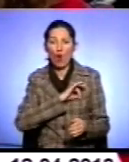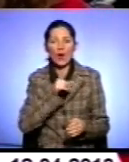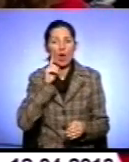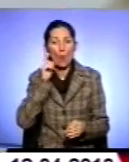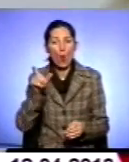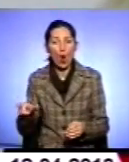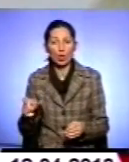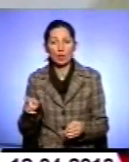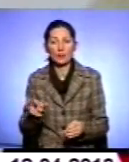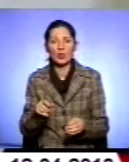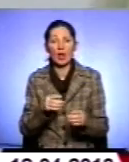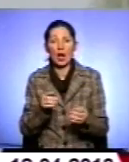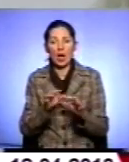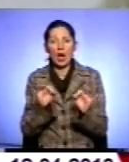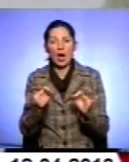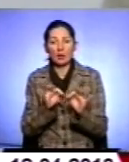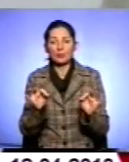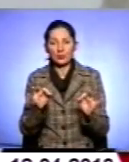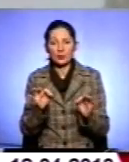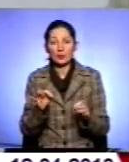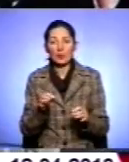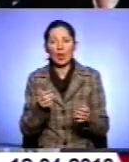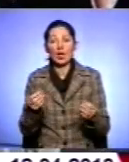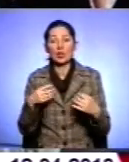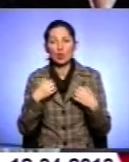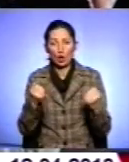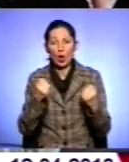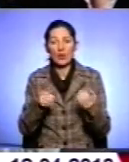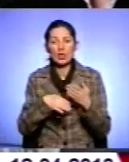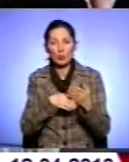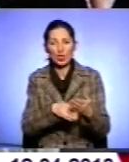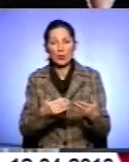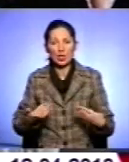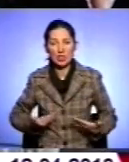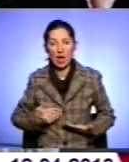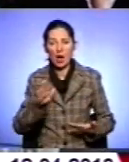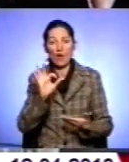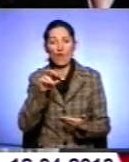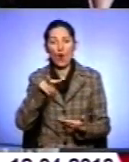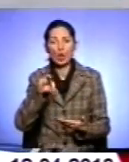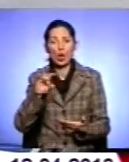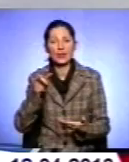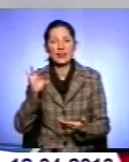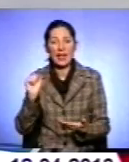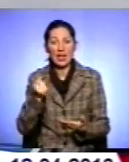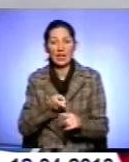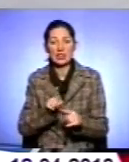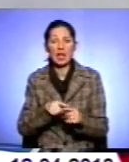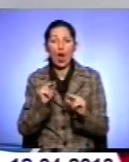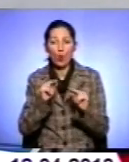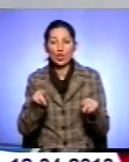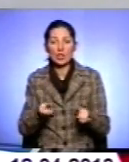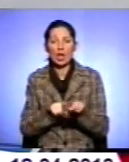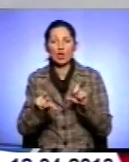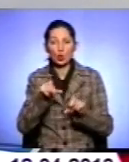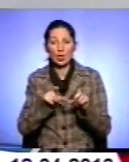у сфері пропаганди здорового способу життя. Волонтери товариства – це переважно учні та студенти. Ми разом з ними йдемо в